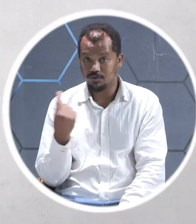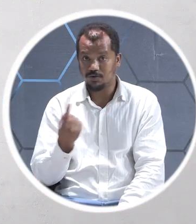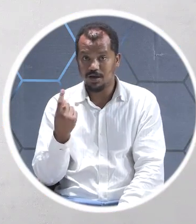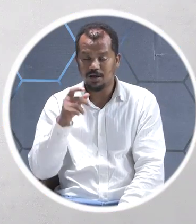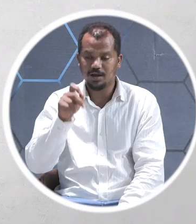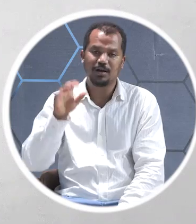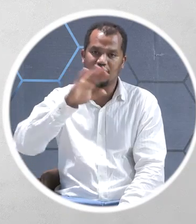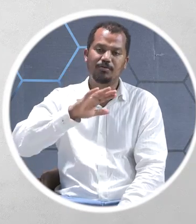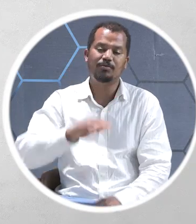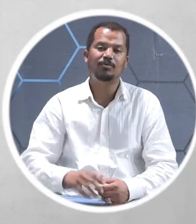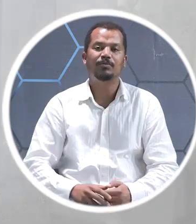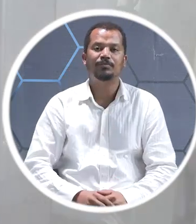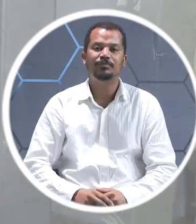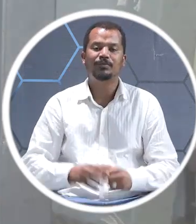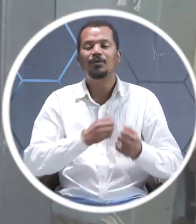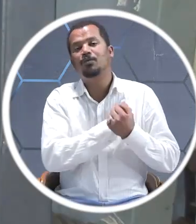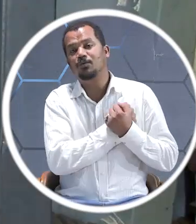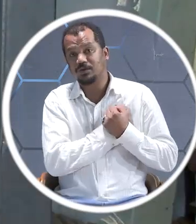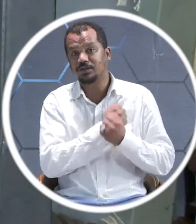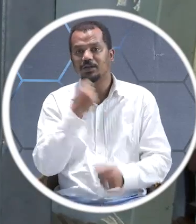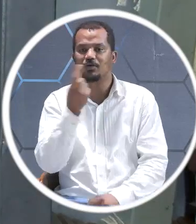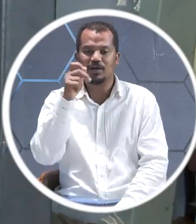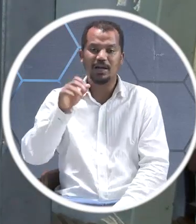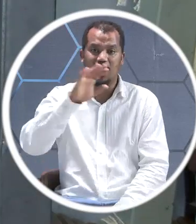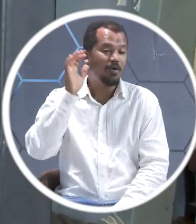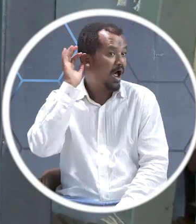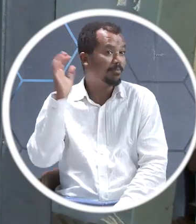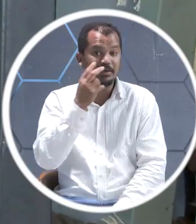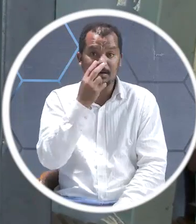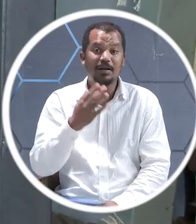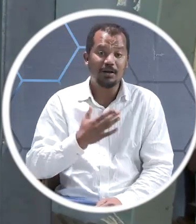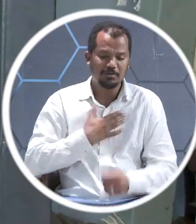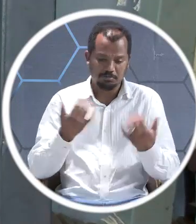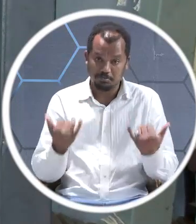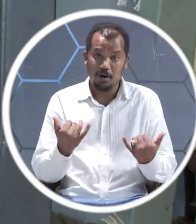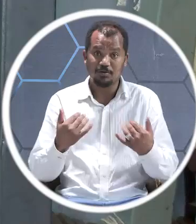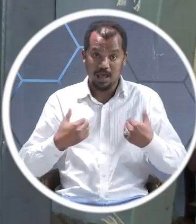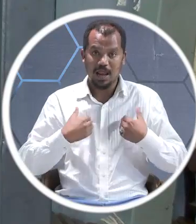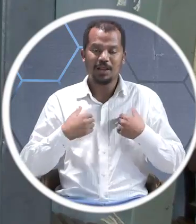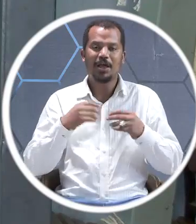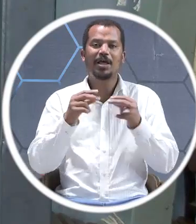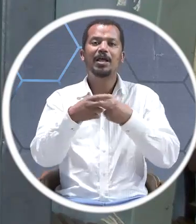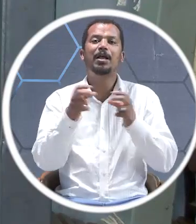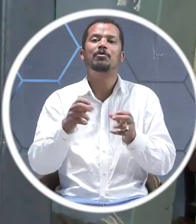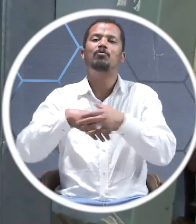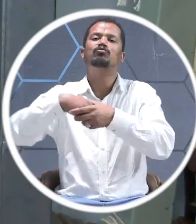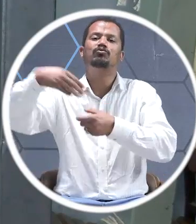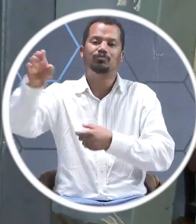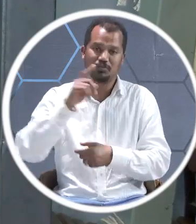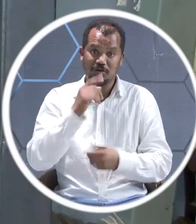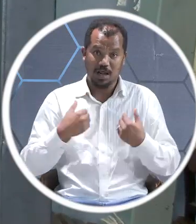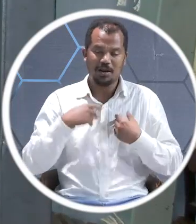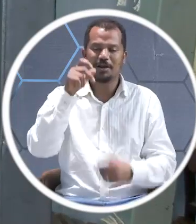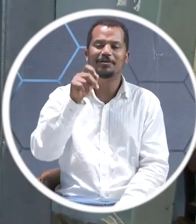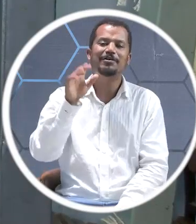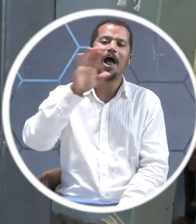ዳጉ ሁሌ ዳጉ ውድ የሁሌ ዳጉ አድማጭ ተመልካቾቻችን በአሁን ሰዓት ያለነው ከስቱዲዮ ወጣ ብለን